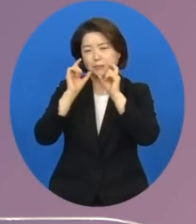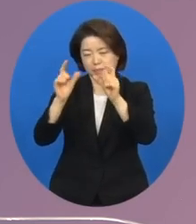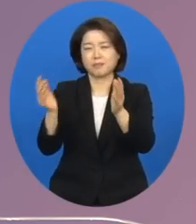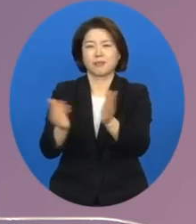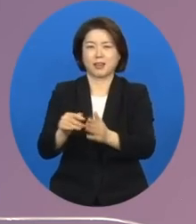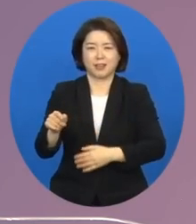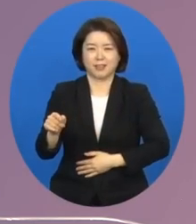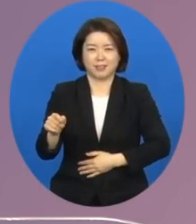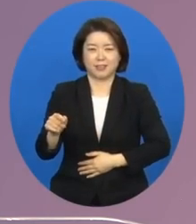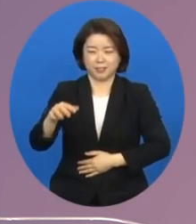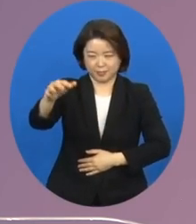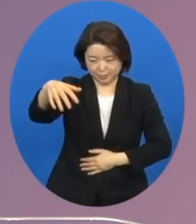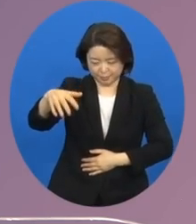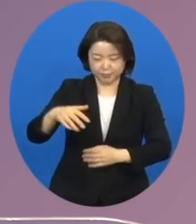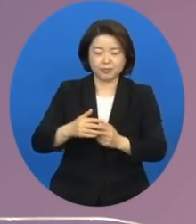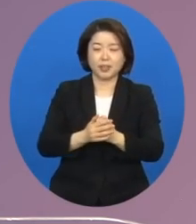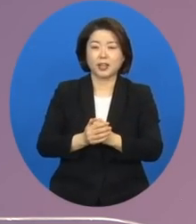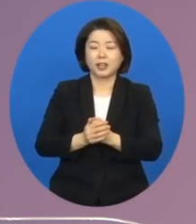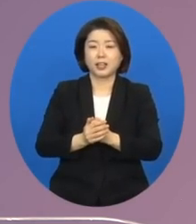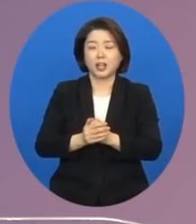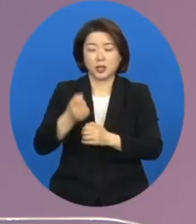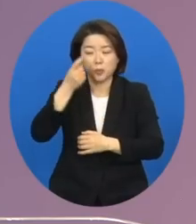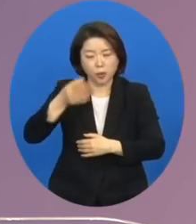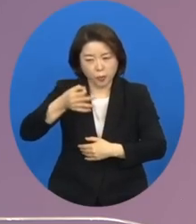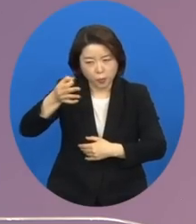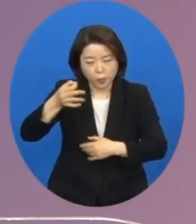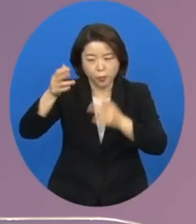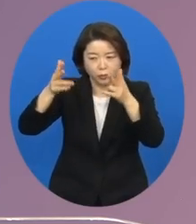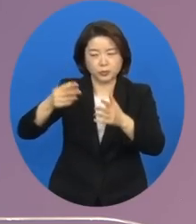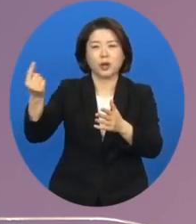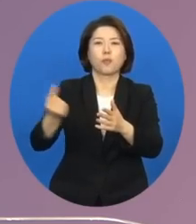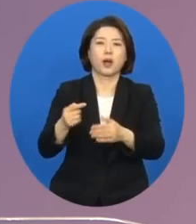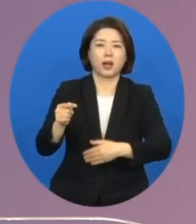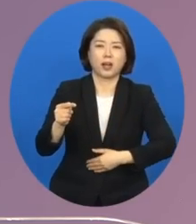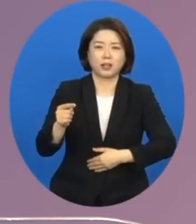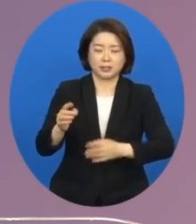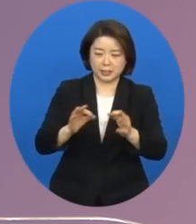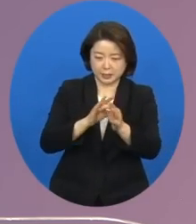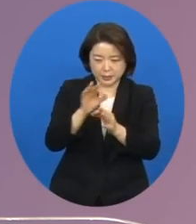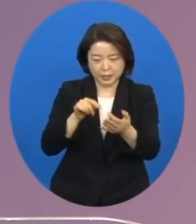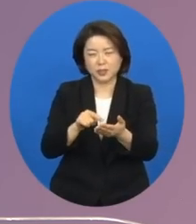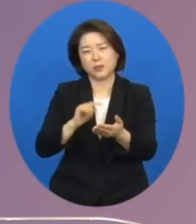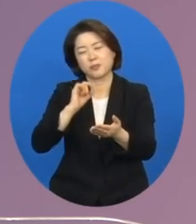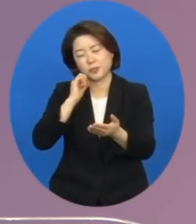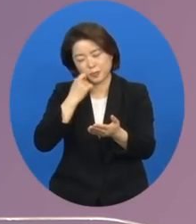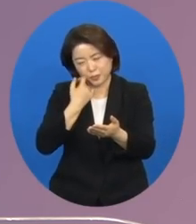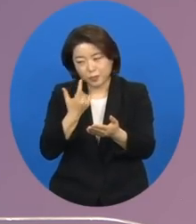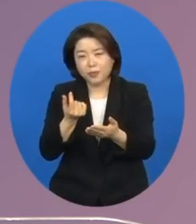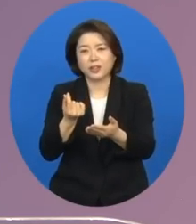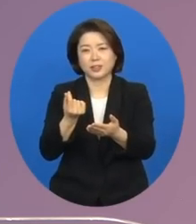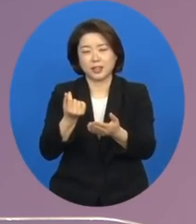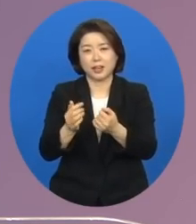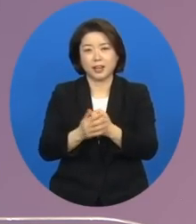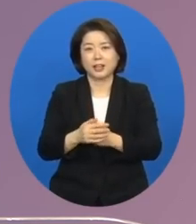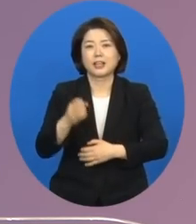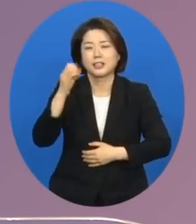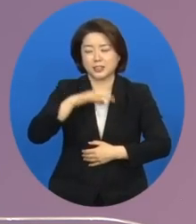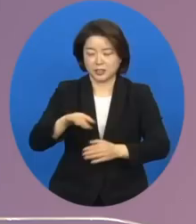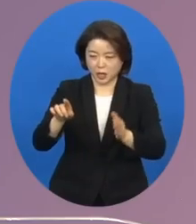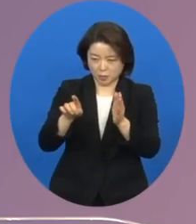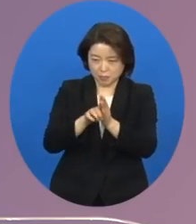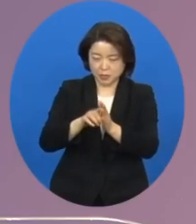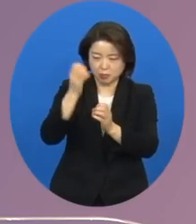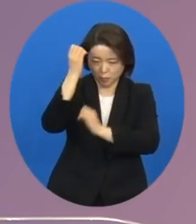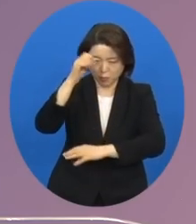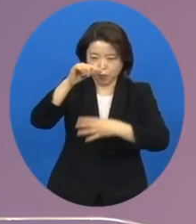해버렸어요 사례주간이 다가오는데 재정상황이 어떨지 모르겠습니다 그냥 믿음의 원칙대로